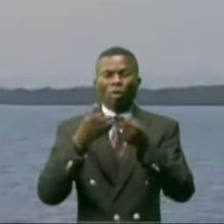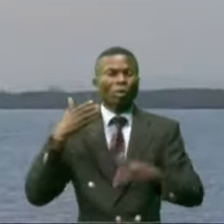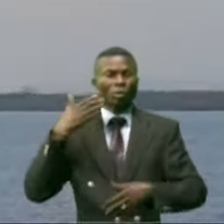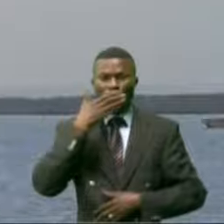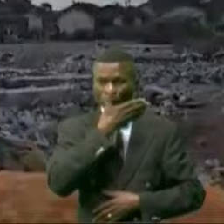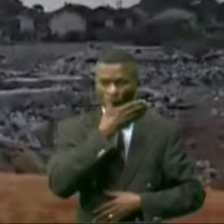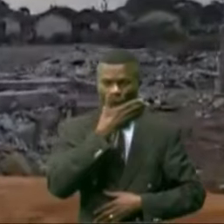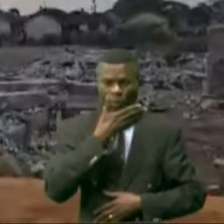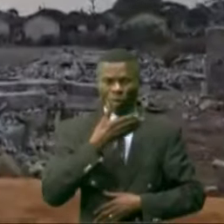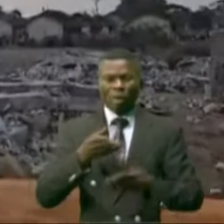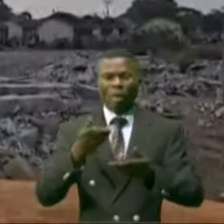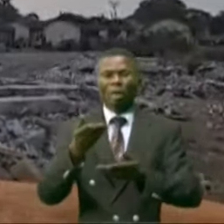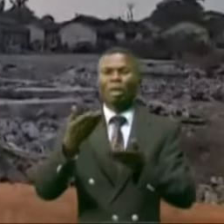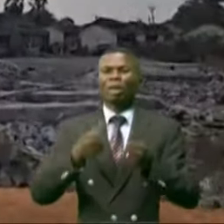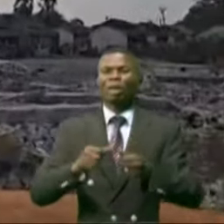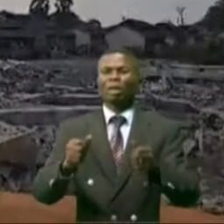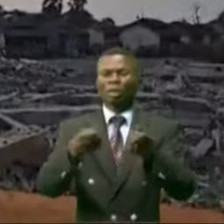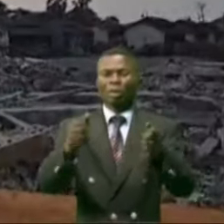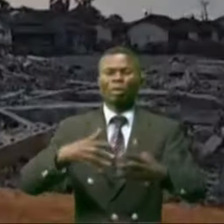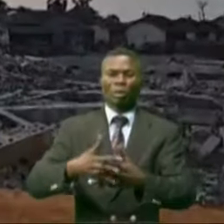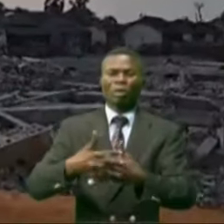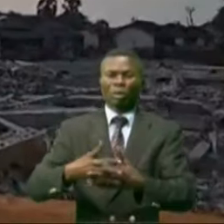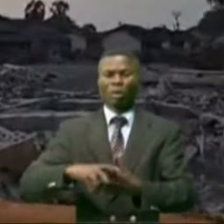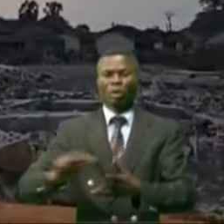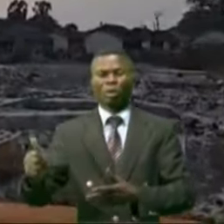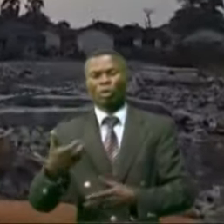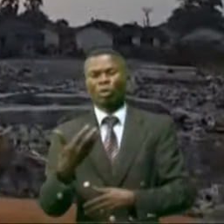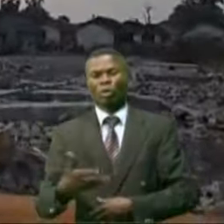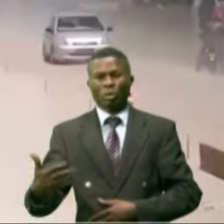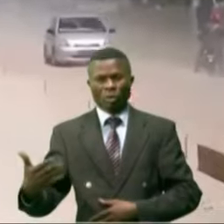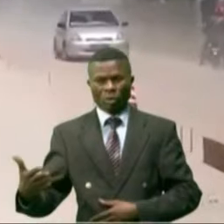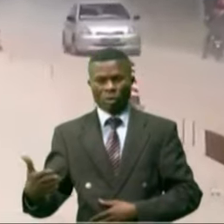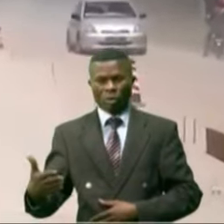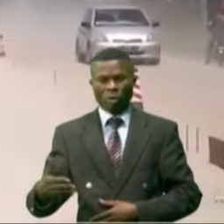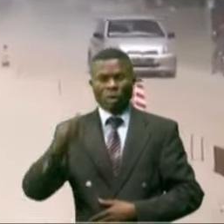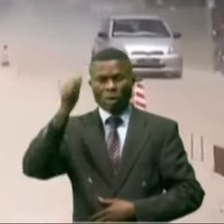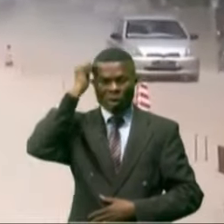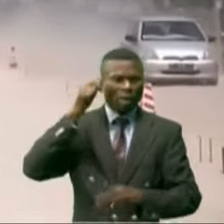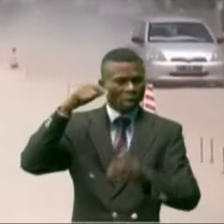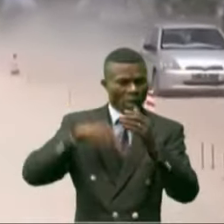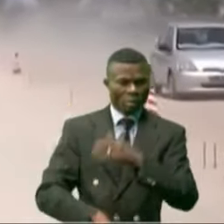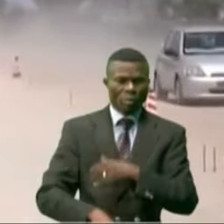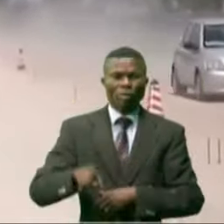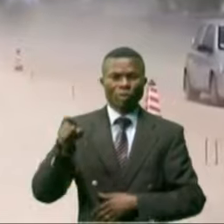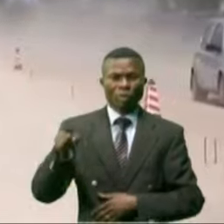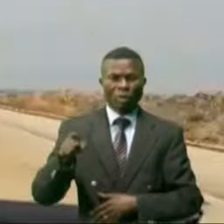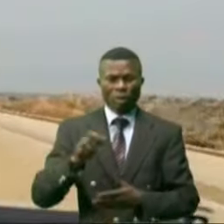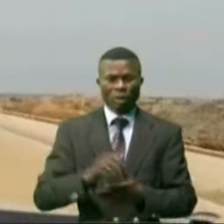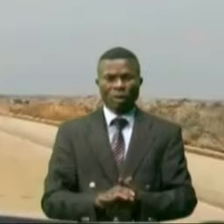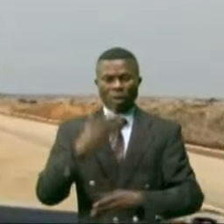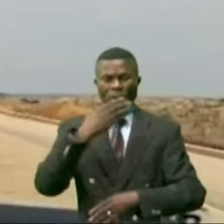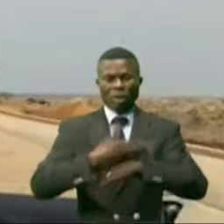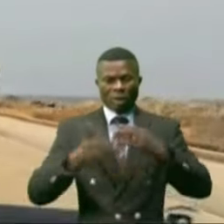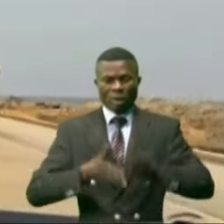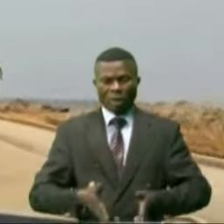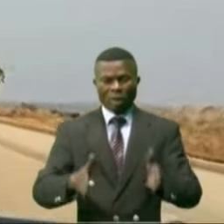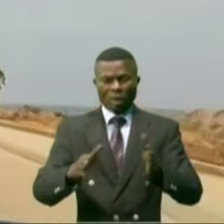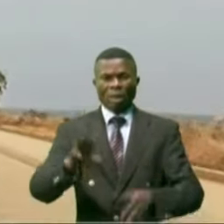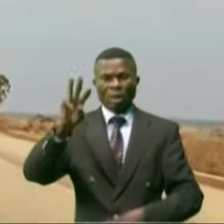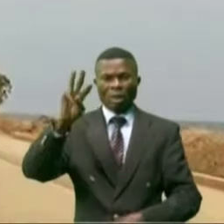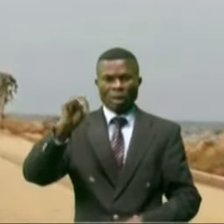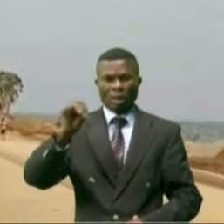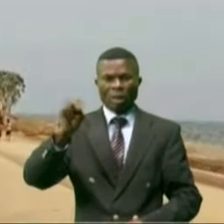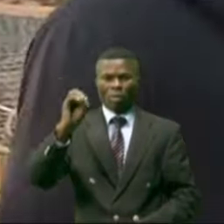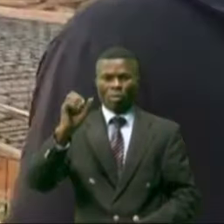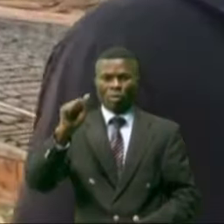pour laisser place aux grues et autres plateformes du port en eau profonde de Banana. La construction de la route de Moanda vers le